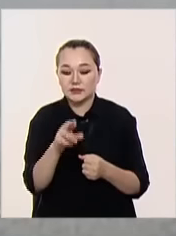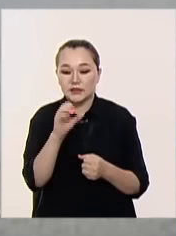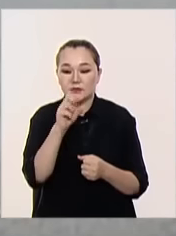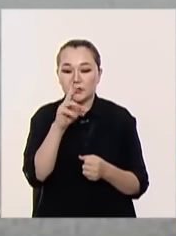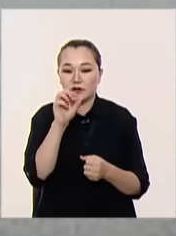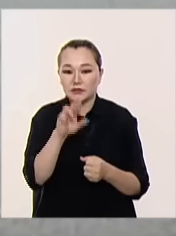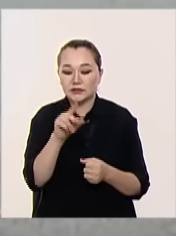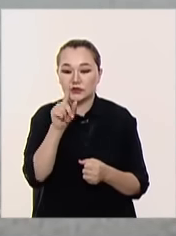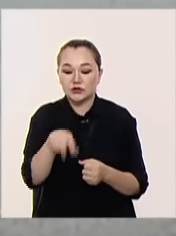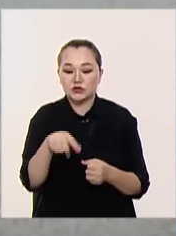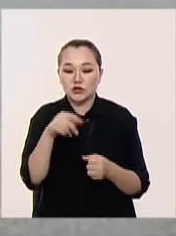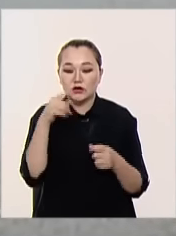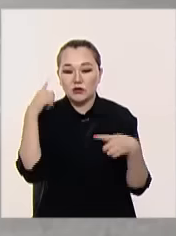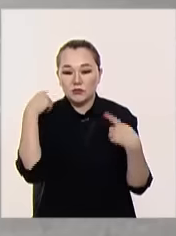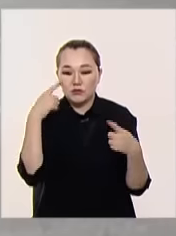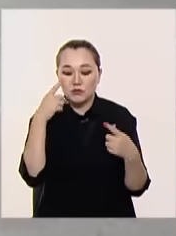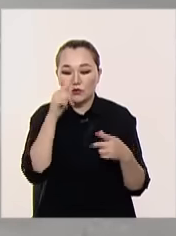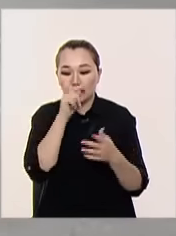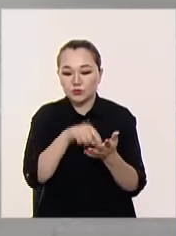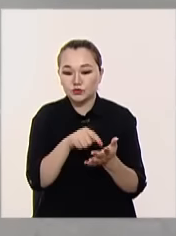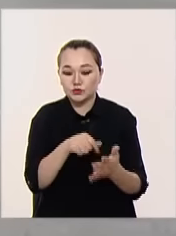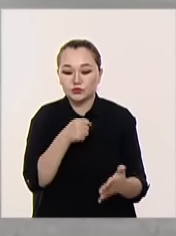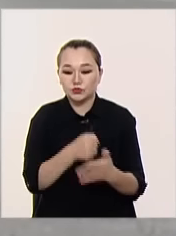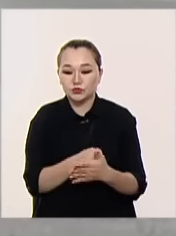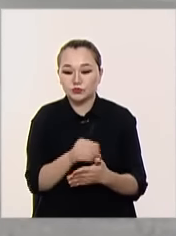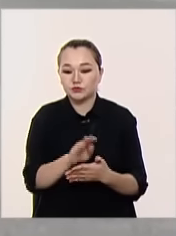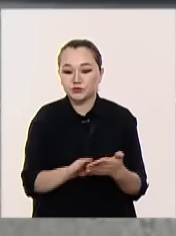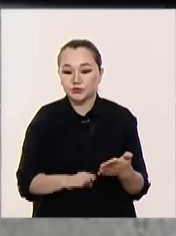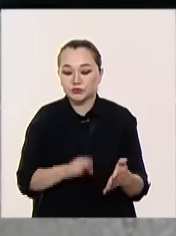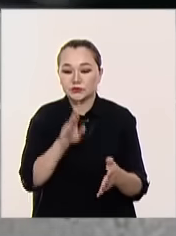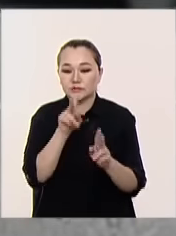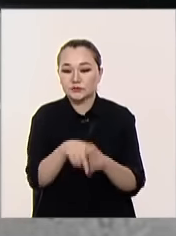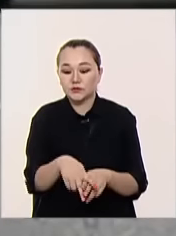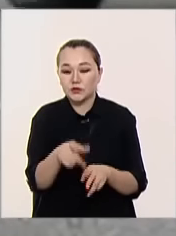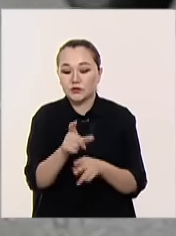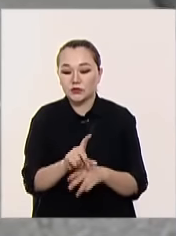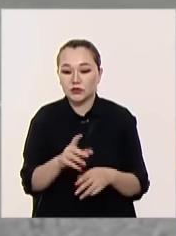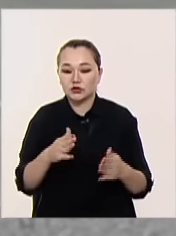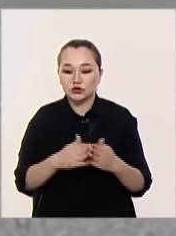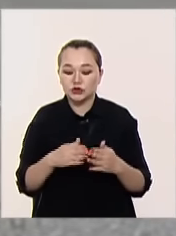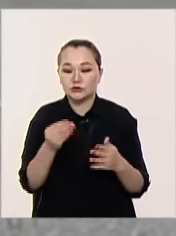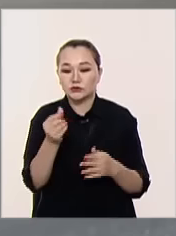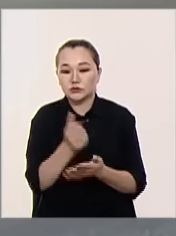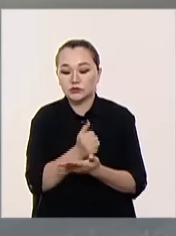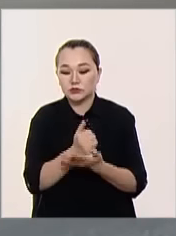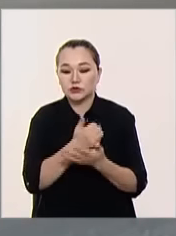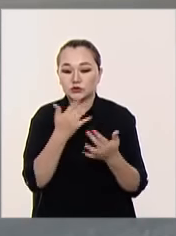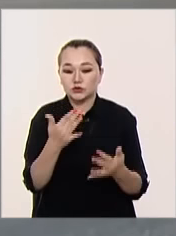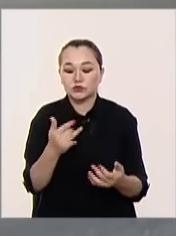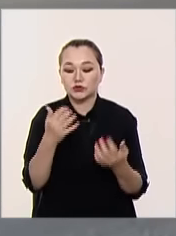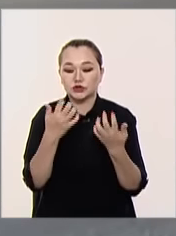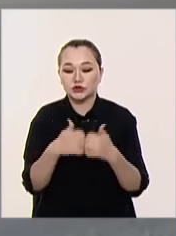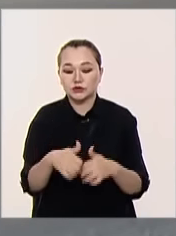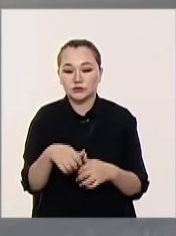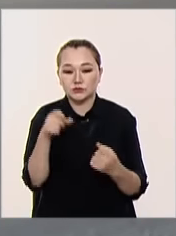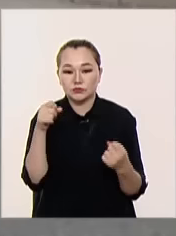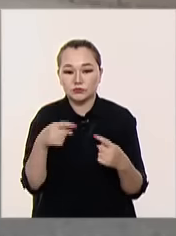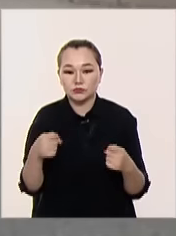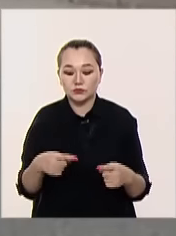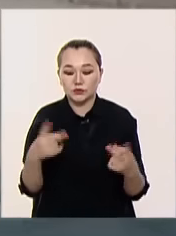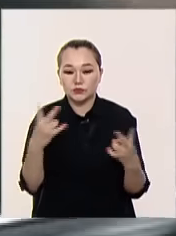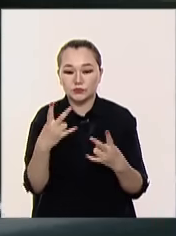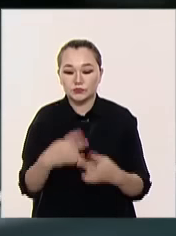тіпті қорасындағы қой, тауықтарына дейін көрсетуге міндеттеледі. Бұл науқан тұрғындардың тұрмысы мен табысын сәйкестендіруге сеп болмақ.